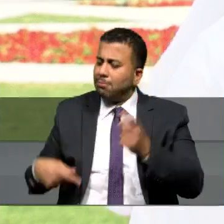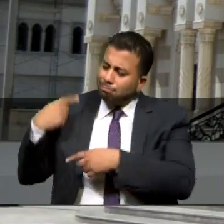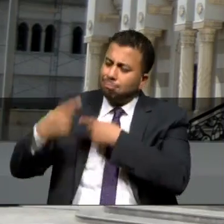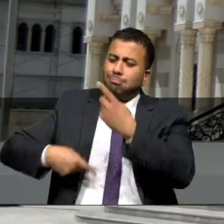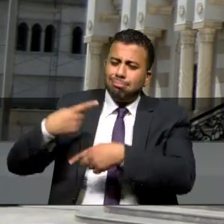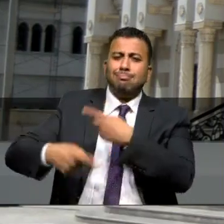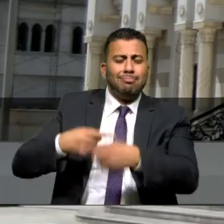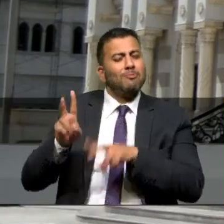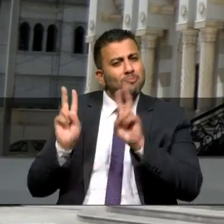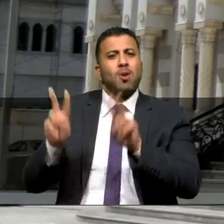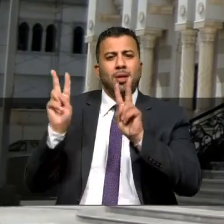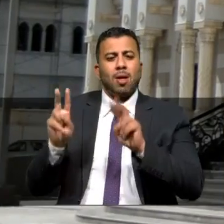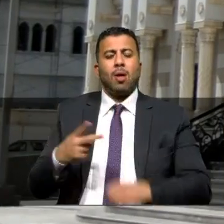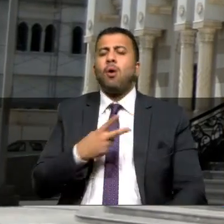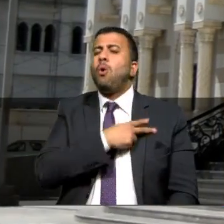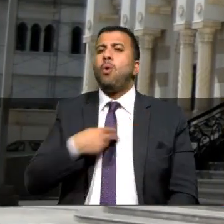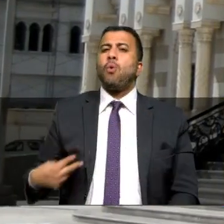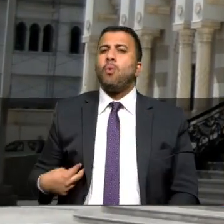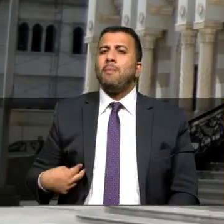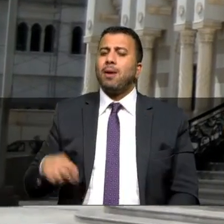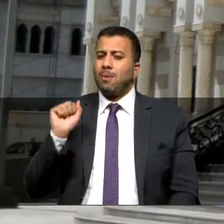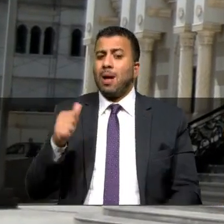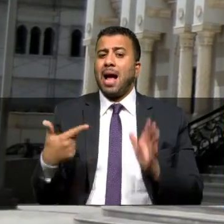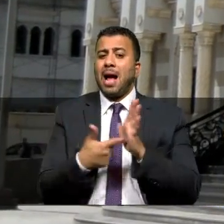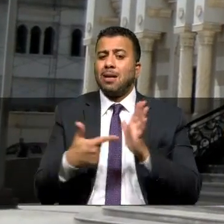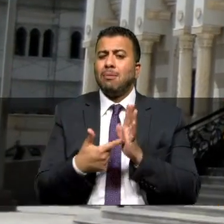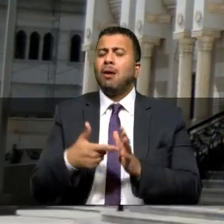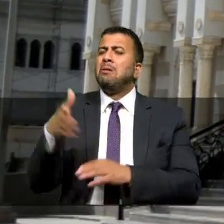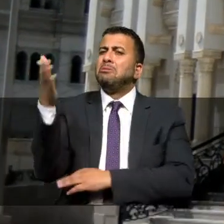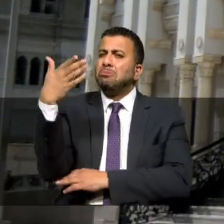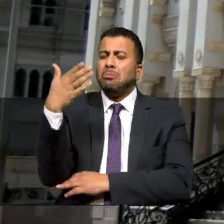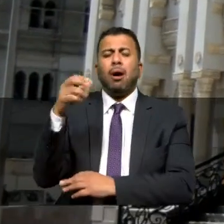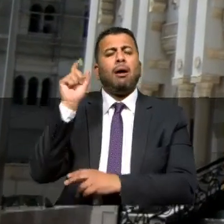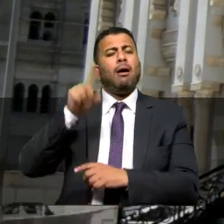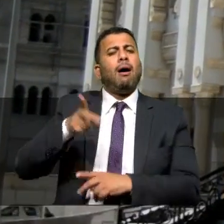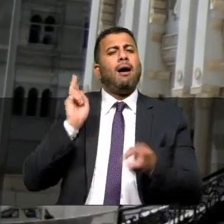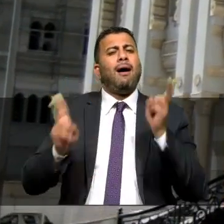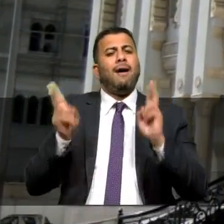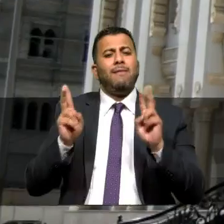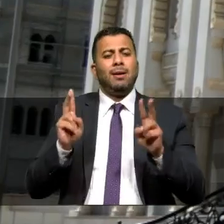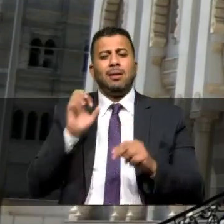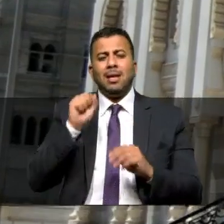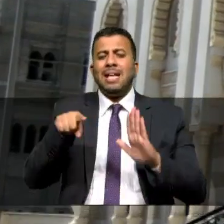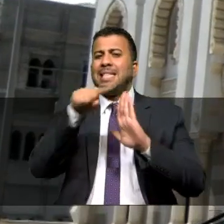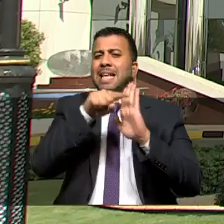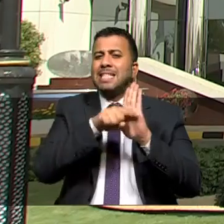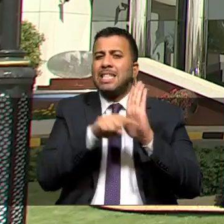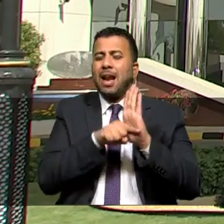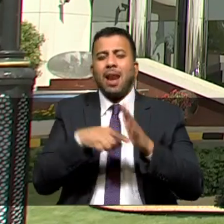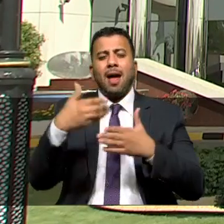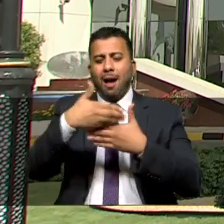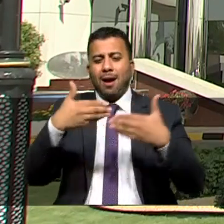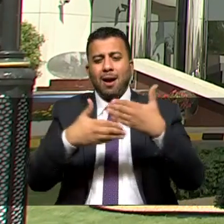فيه. جهات حكومية وأكاديمية عدة شاركت في الاحتفال، مثل دائرة التسجيل العقاري